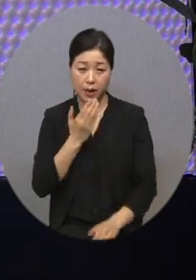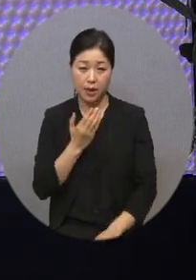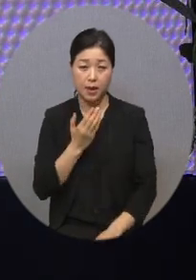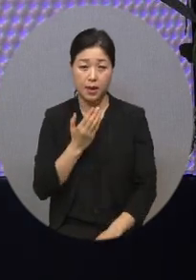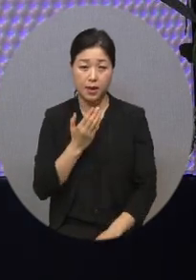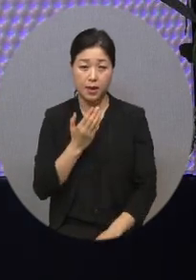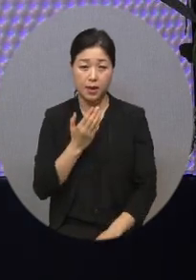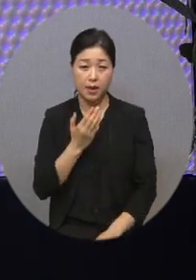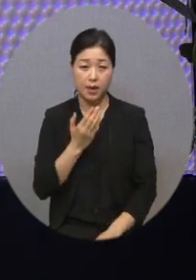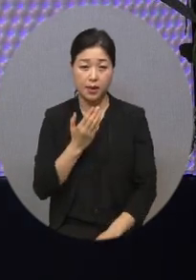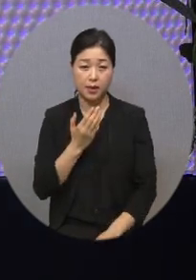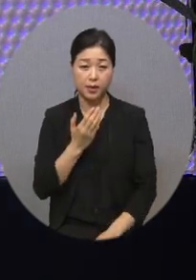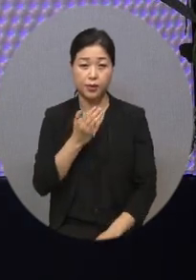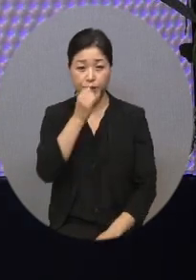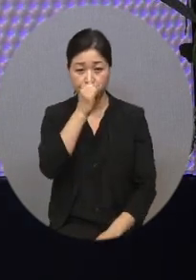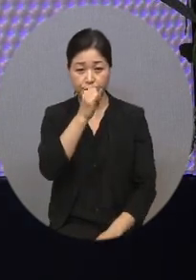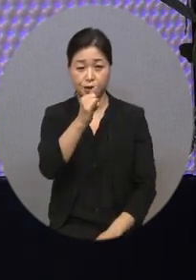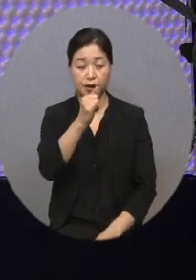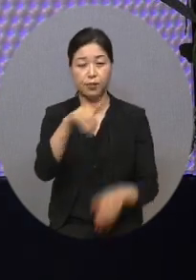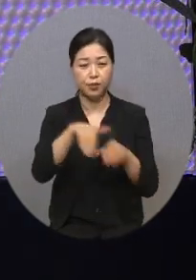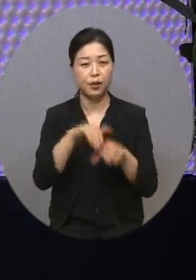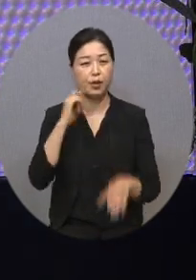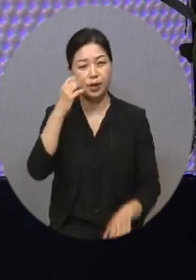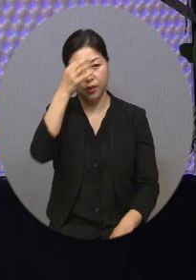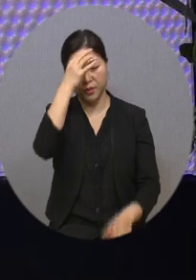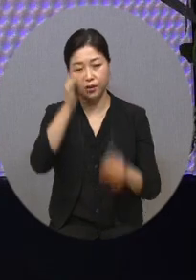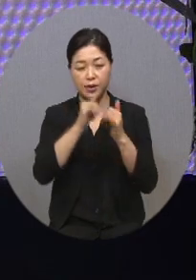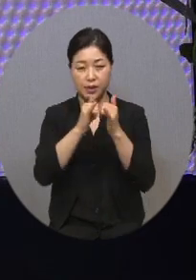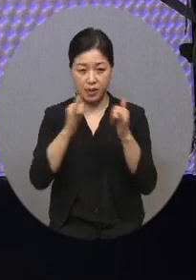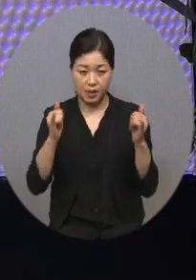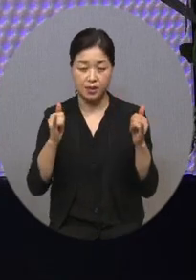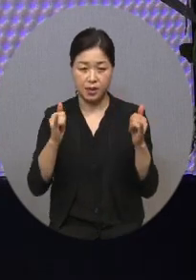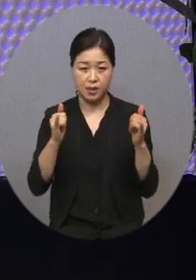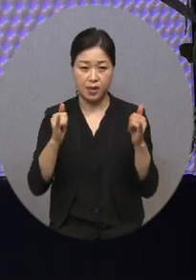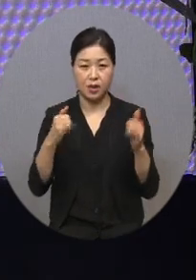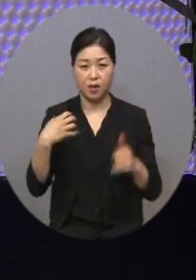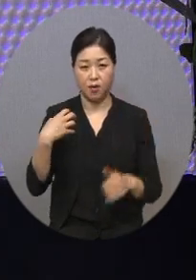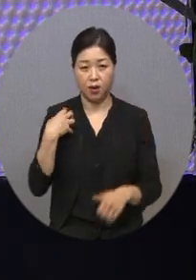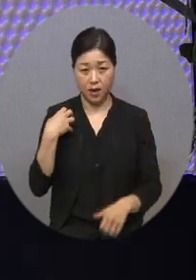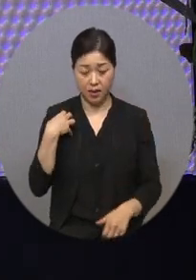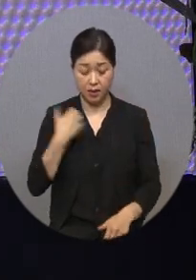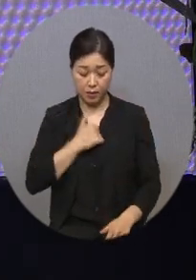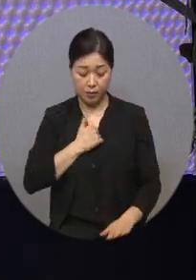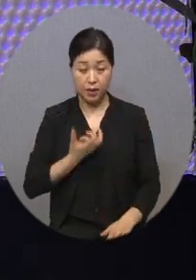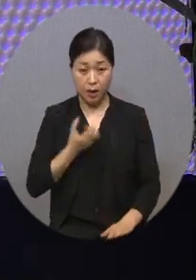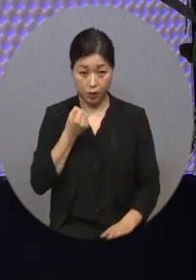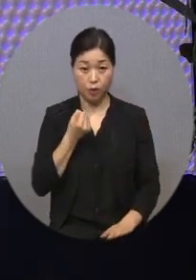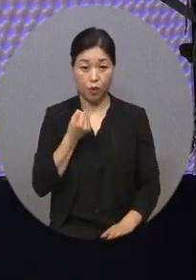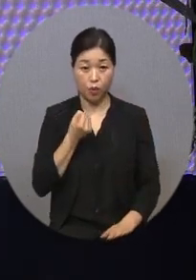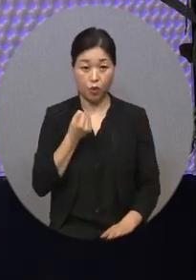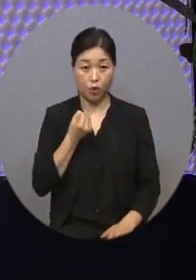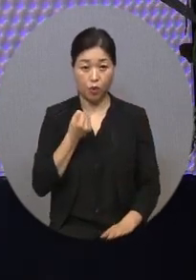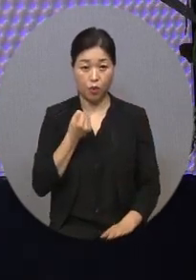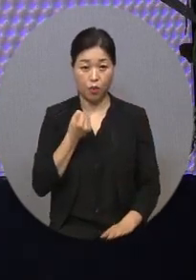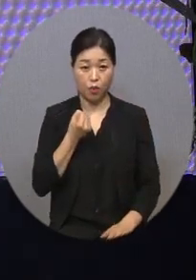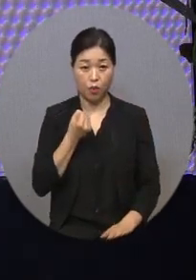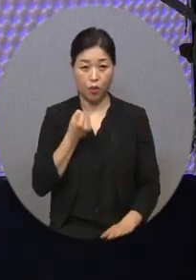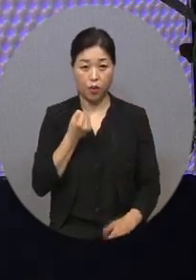수 있는 그런 훌륭한 문화예술인이 될 수 있다는 그런 자부심을 가지고 앞으로도